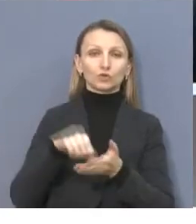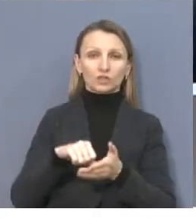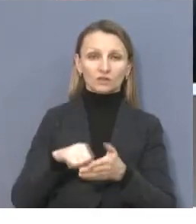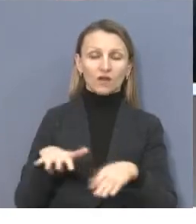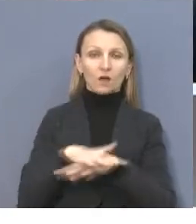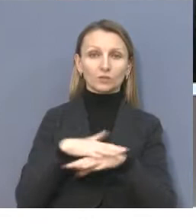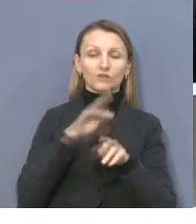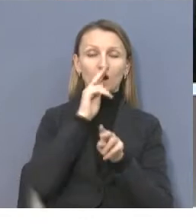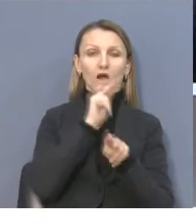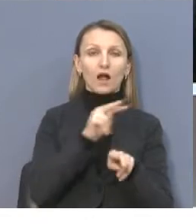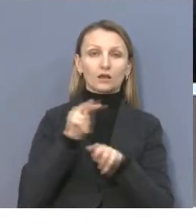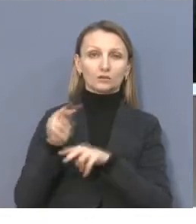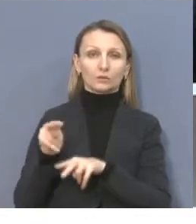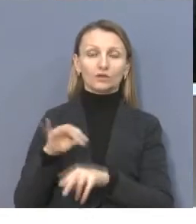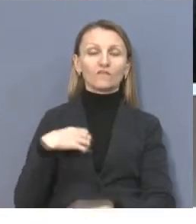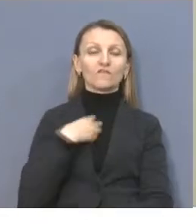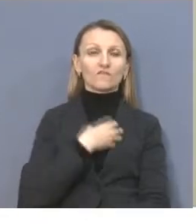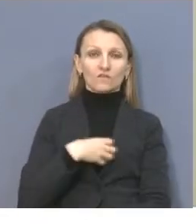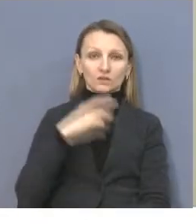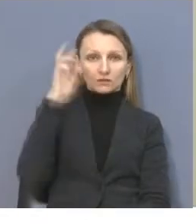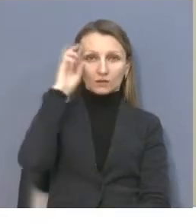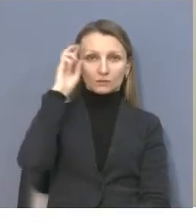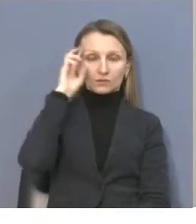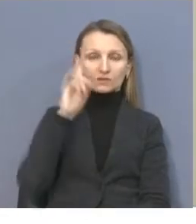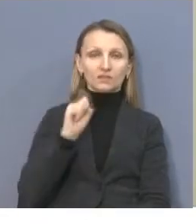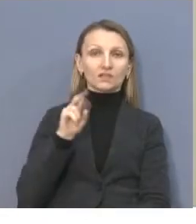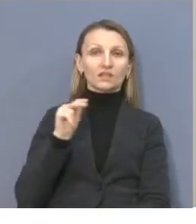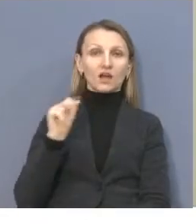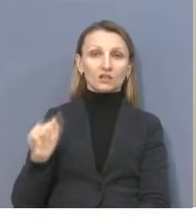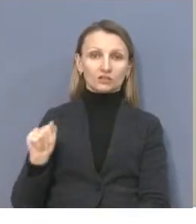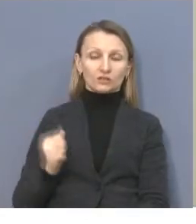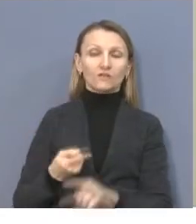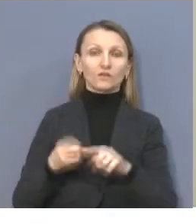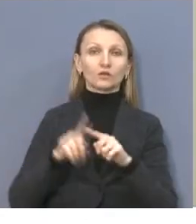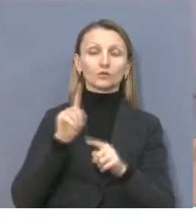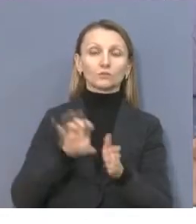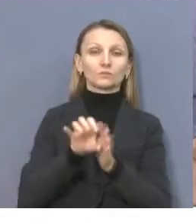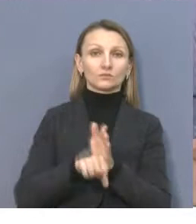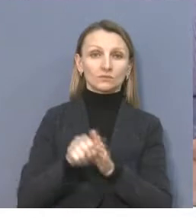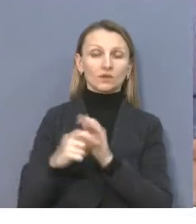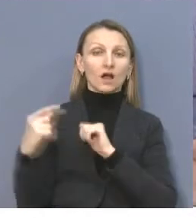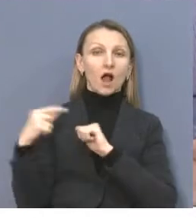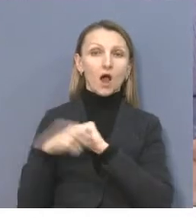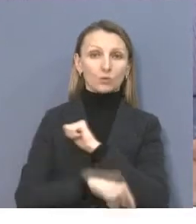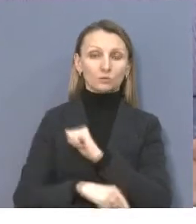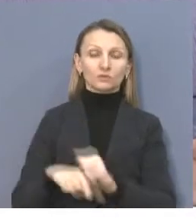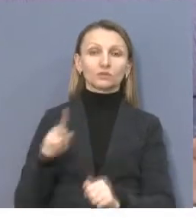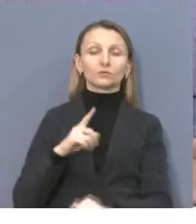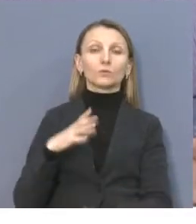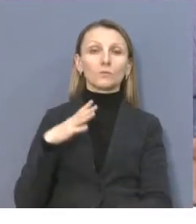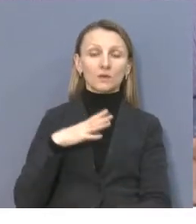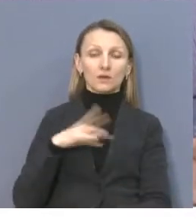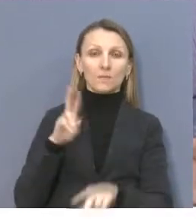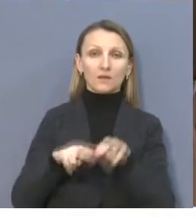общественного контроля наиболее важных государственных задачах искоренение коррупции главная задача в построении светского